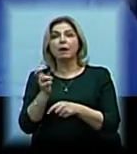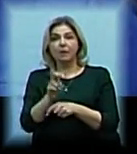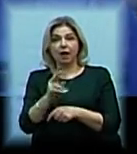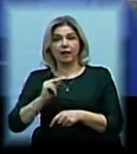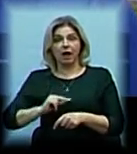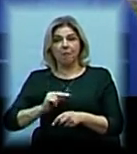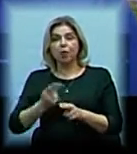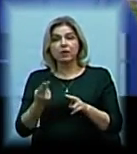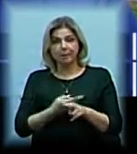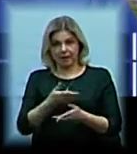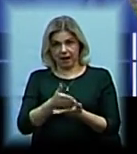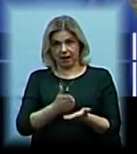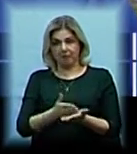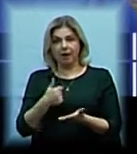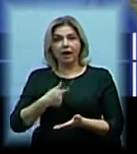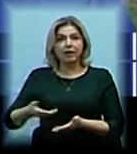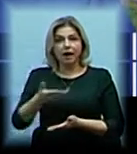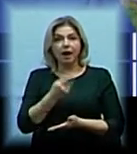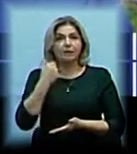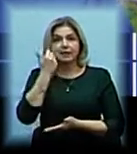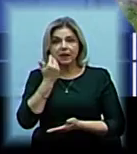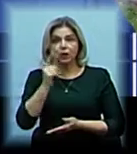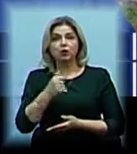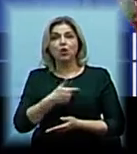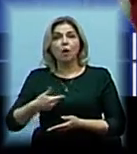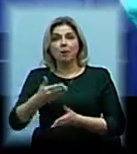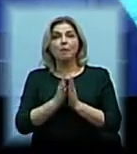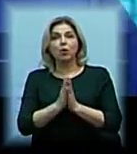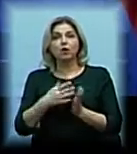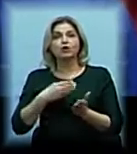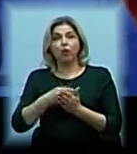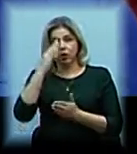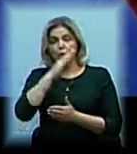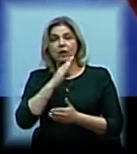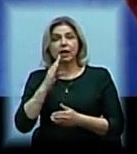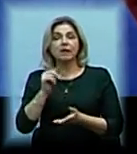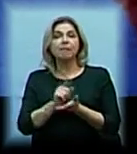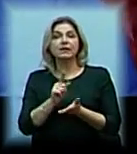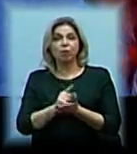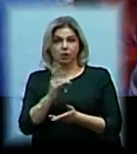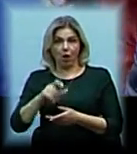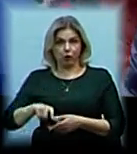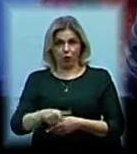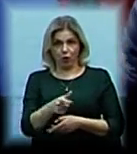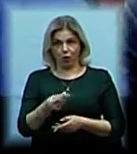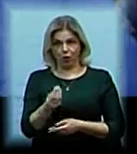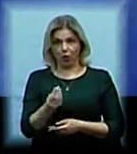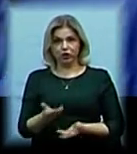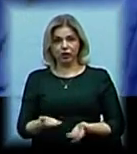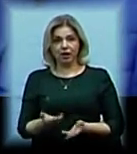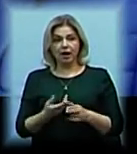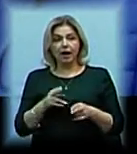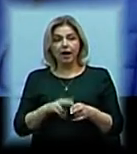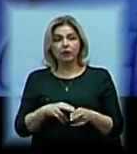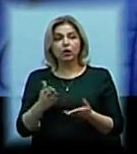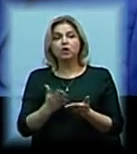хліба. Нам стидно, що ми просимо своїх батьків-пенсіонерів на дорогу гроші. Це вже в